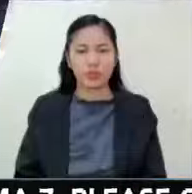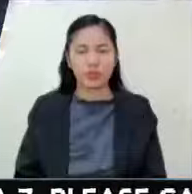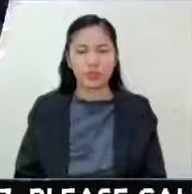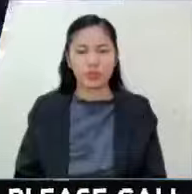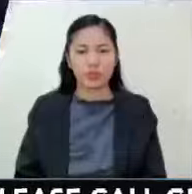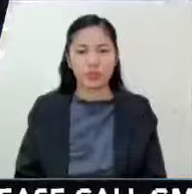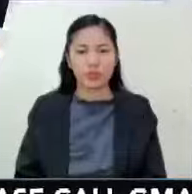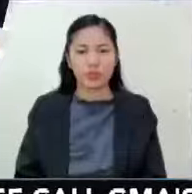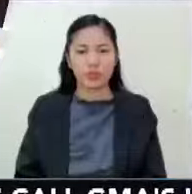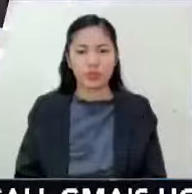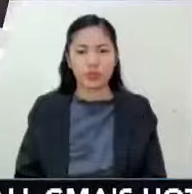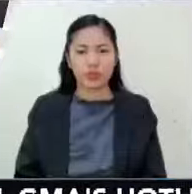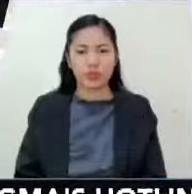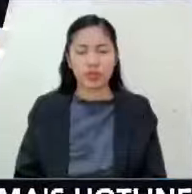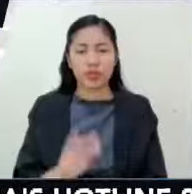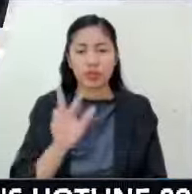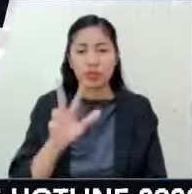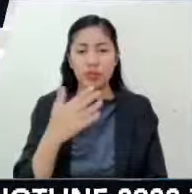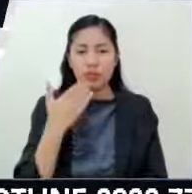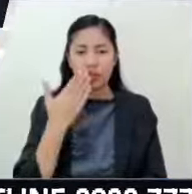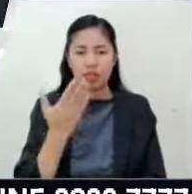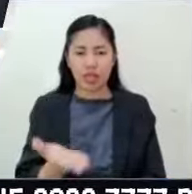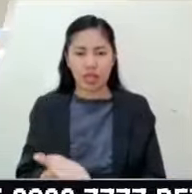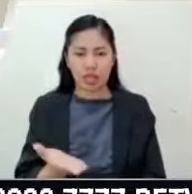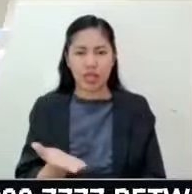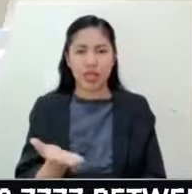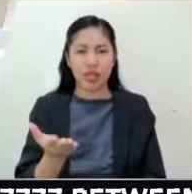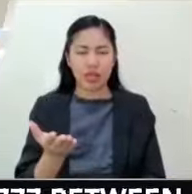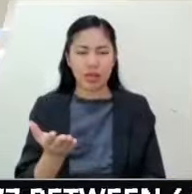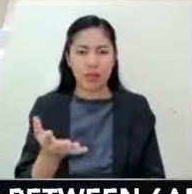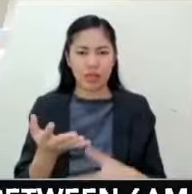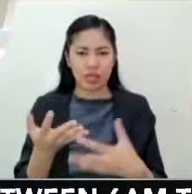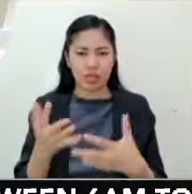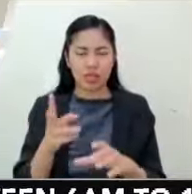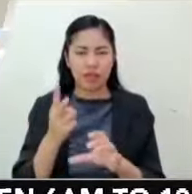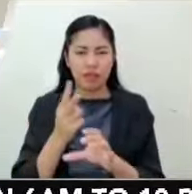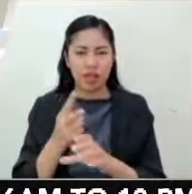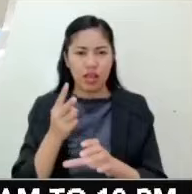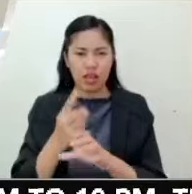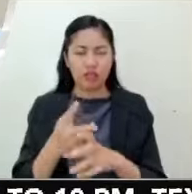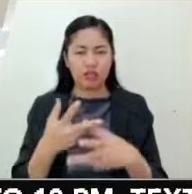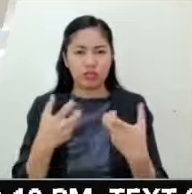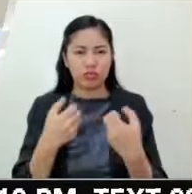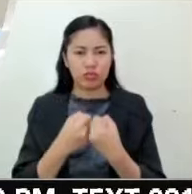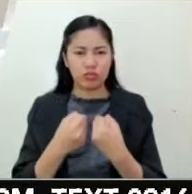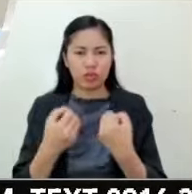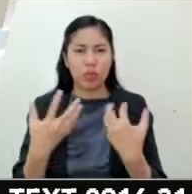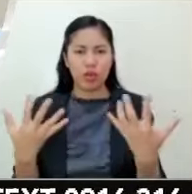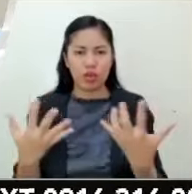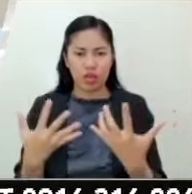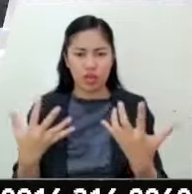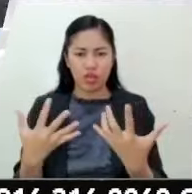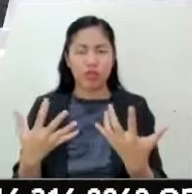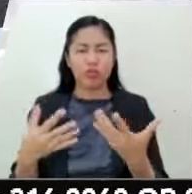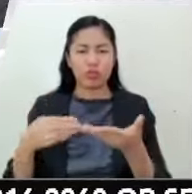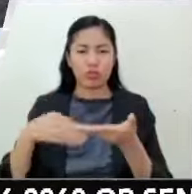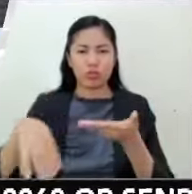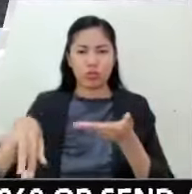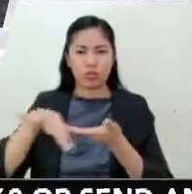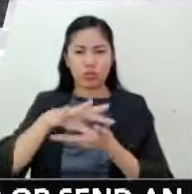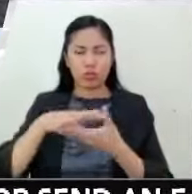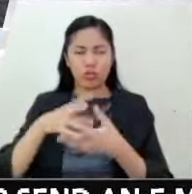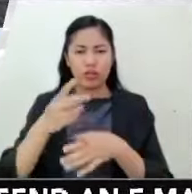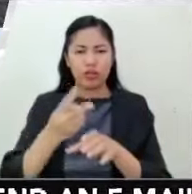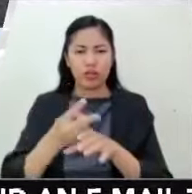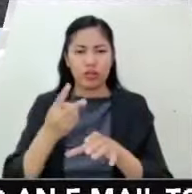Tatlo ang patay matapos bumangga ang sinasakyan nilang van sa isang truck sa Casiguran, Sorsogon. Base sa impormasyon, sumalpok ang van sa nakaparada noon